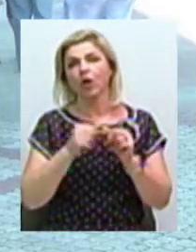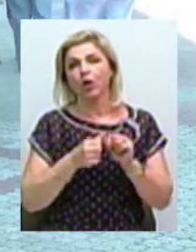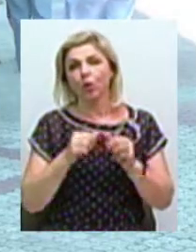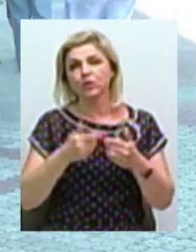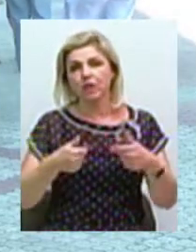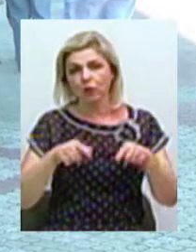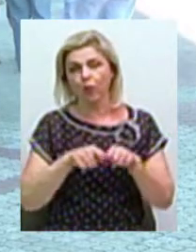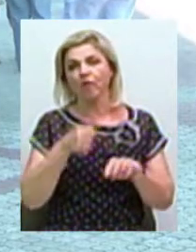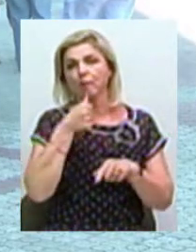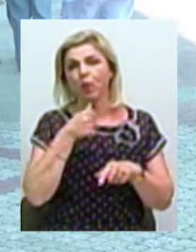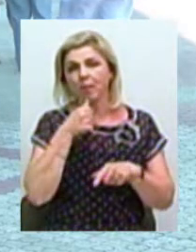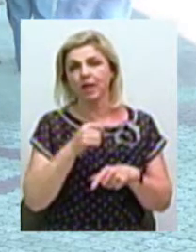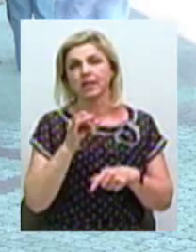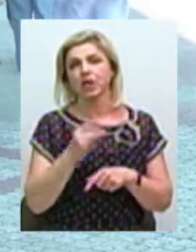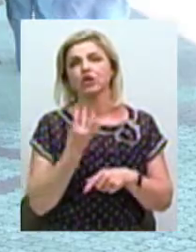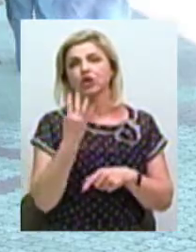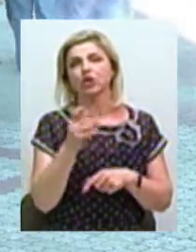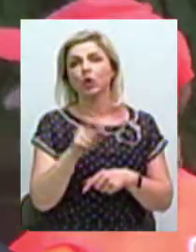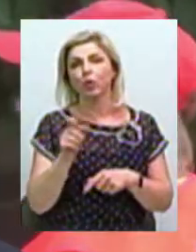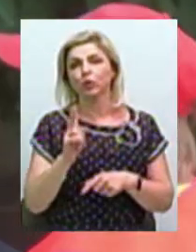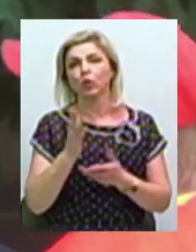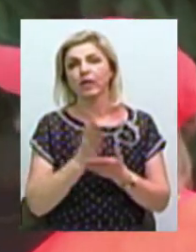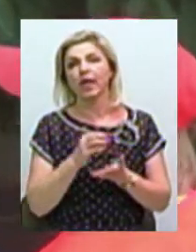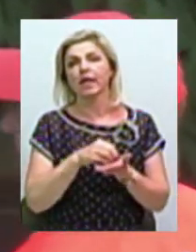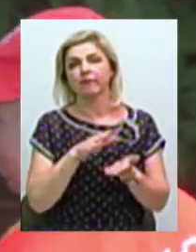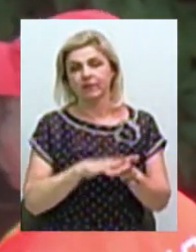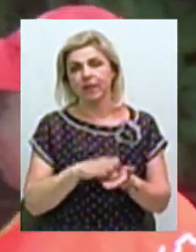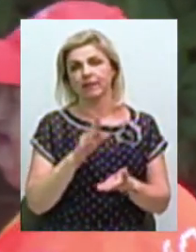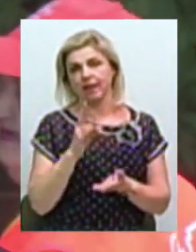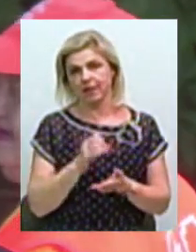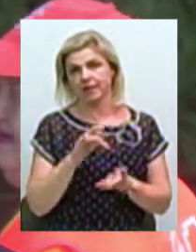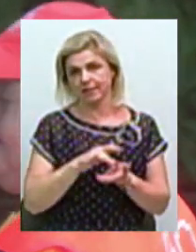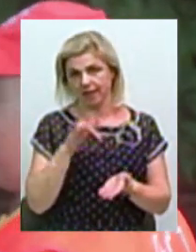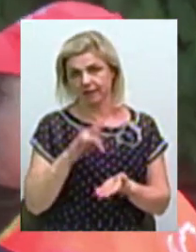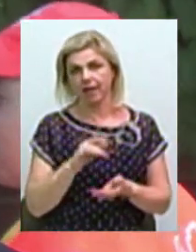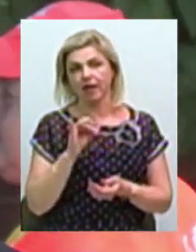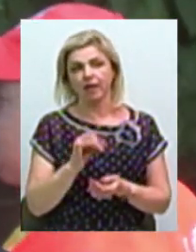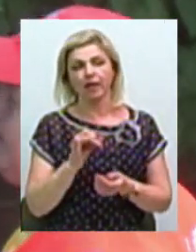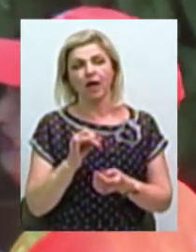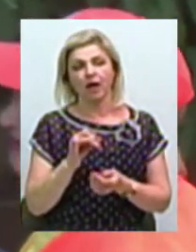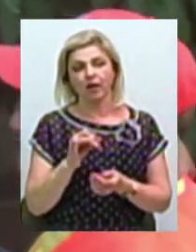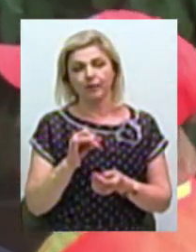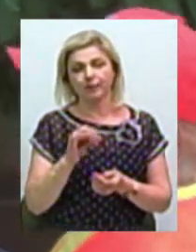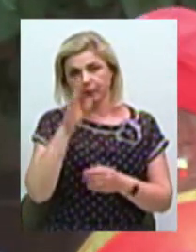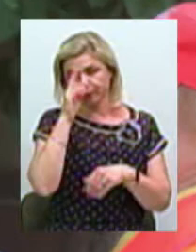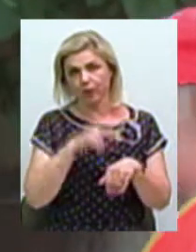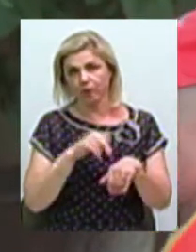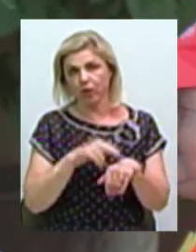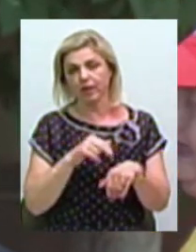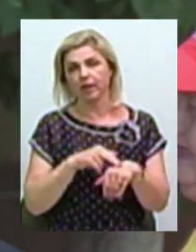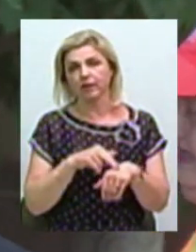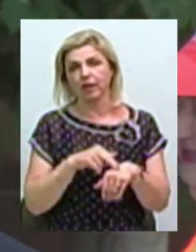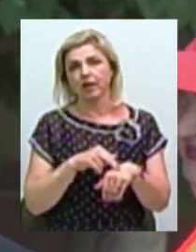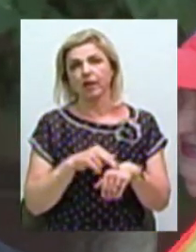3 людини, що знаходяться на обліку в центрі пробації. Владислав Герасименко, інспектор відділу ювенальної превенції управління